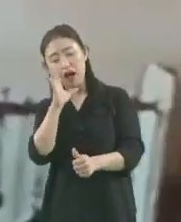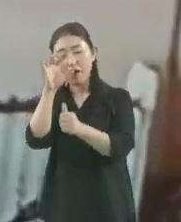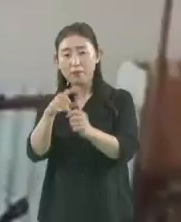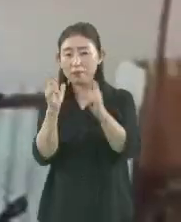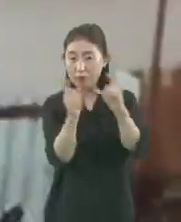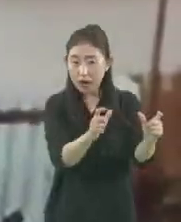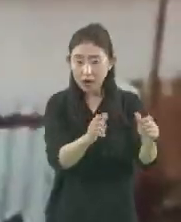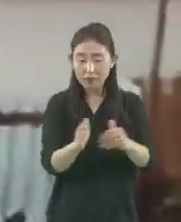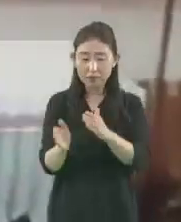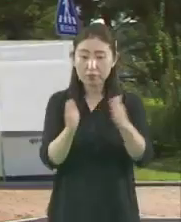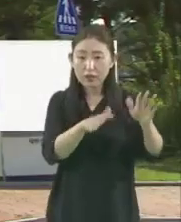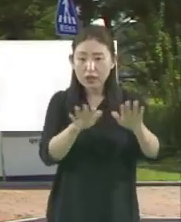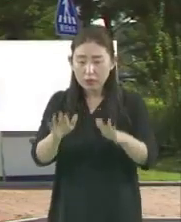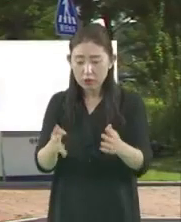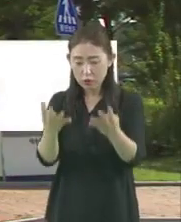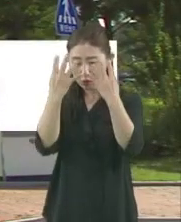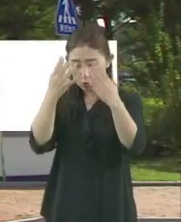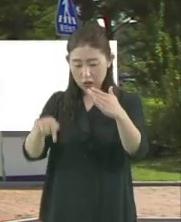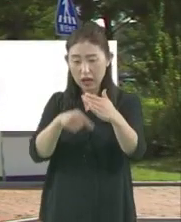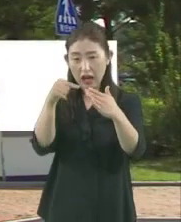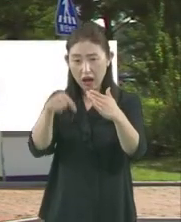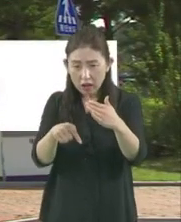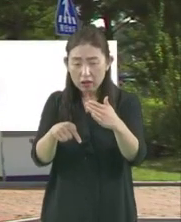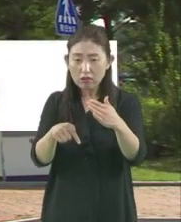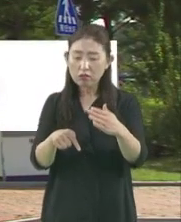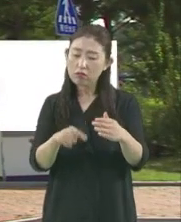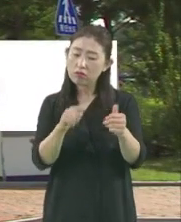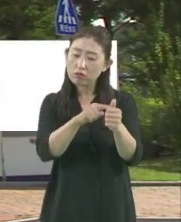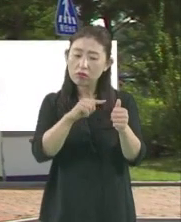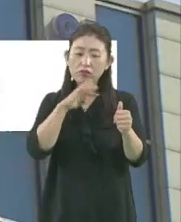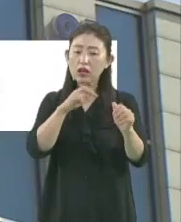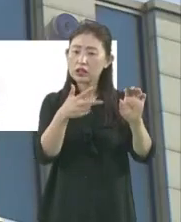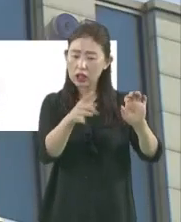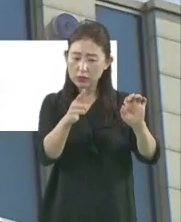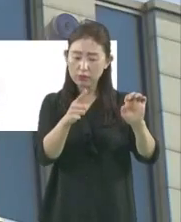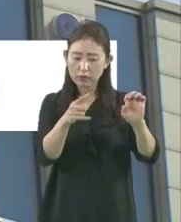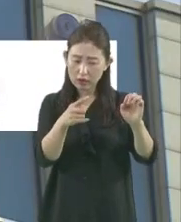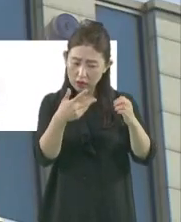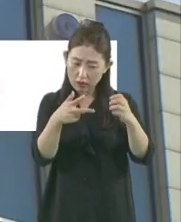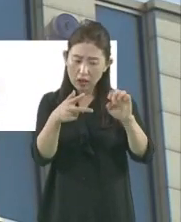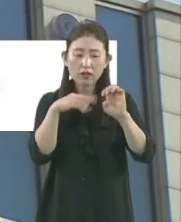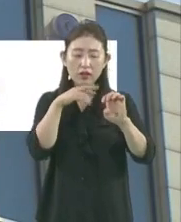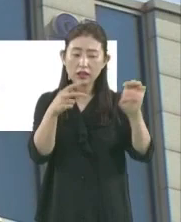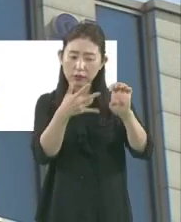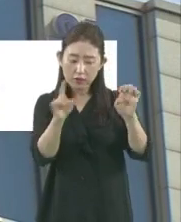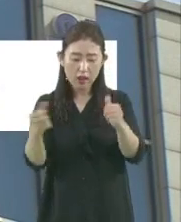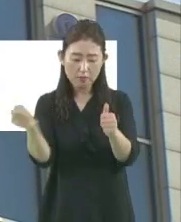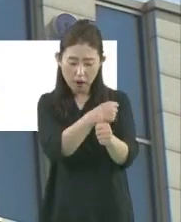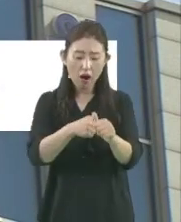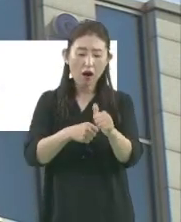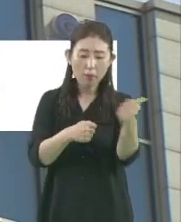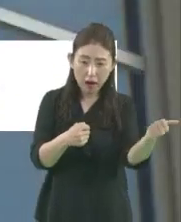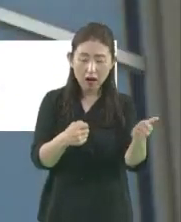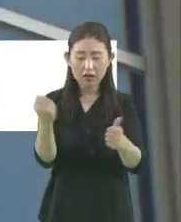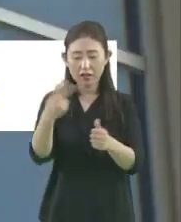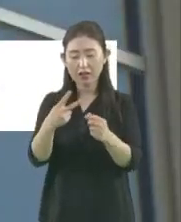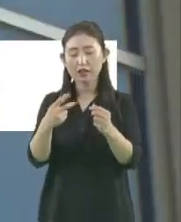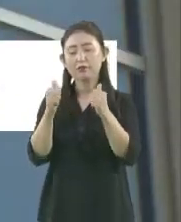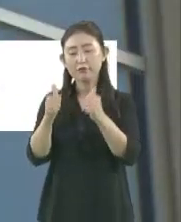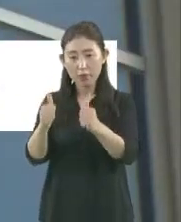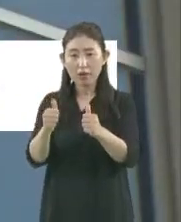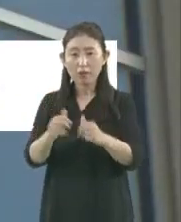A씨. 이번엔 교도소에서 함께 생활하던 40대 수용자를 때려 숨지게 한 혐의로 또다시 법정에